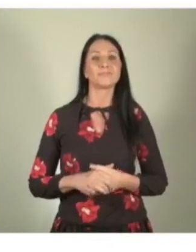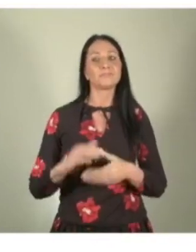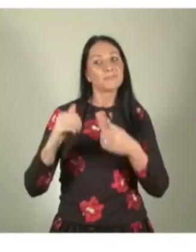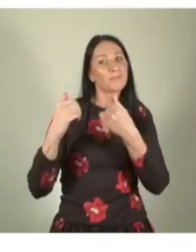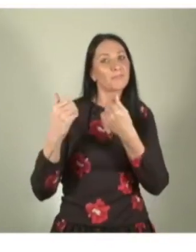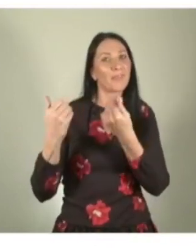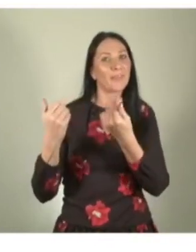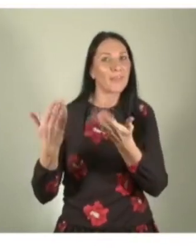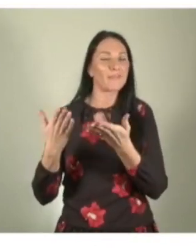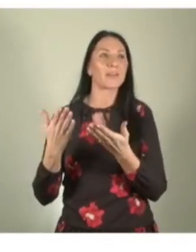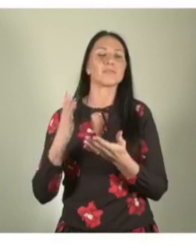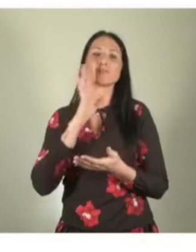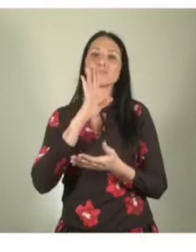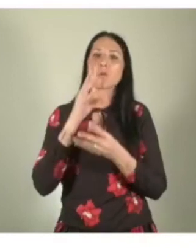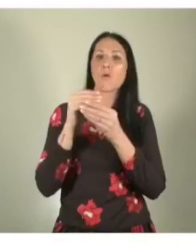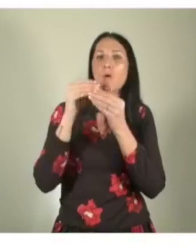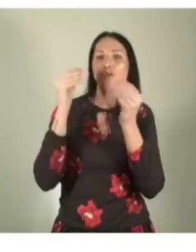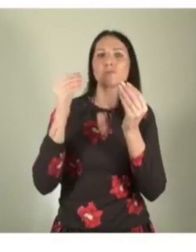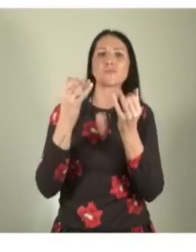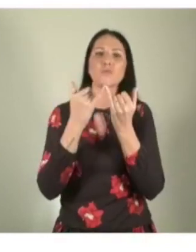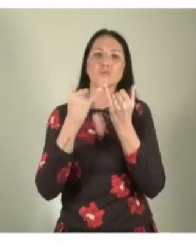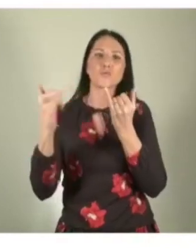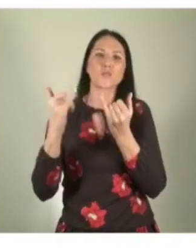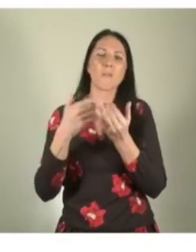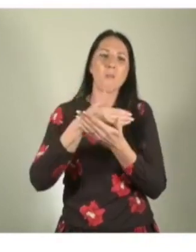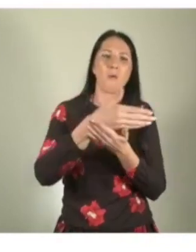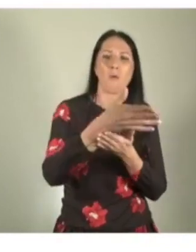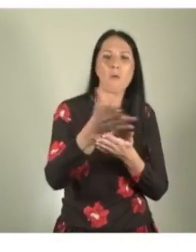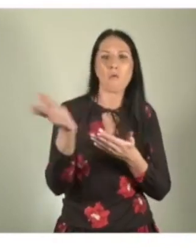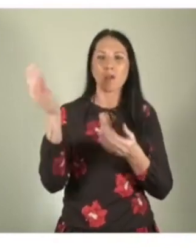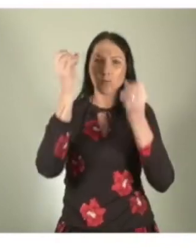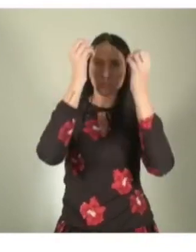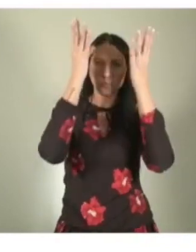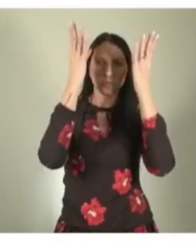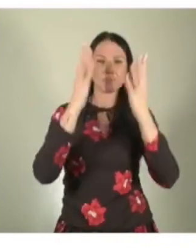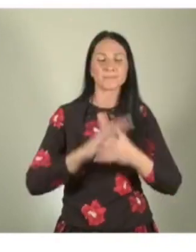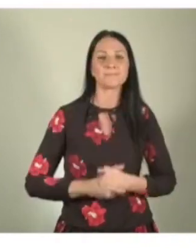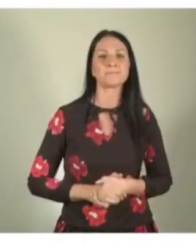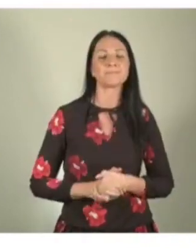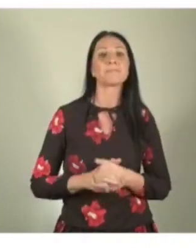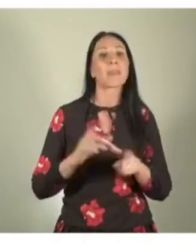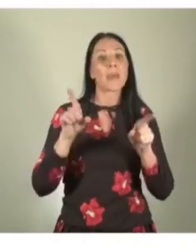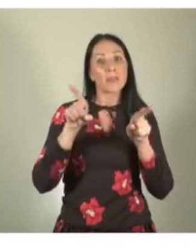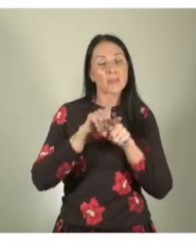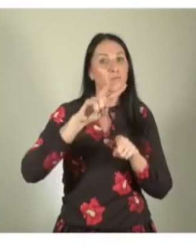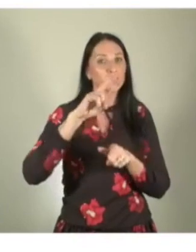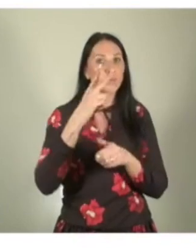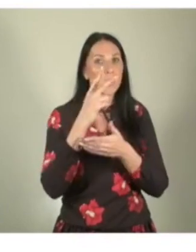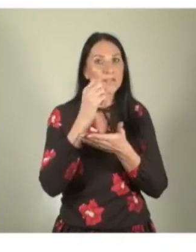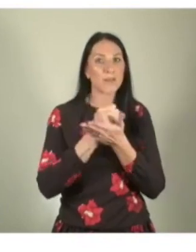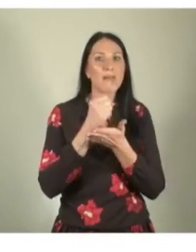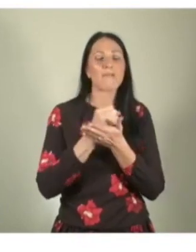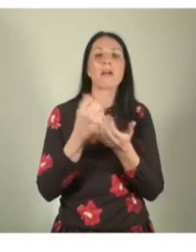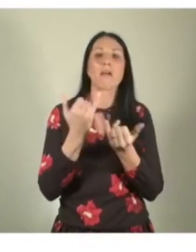dawaniem szans na rozwój różnych pól kultury, ale również powinniśmy się zająć drugą sprawą, drugą